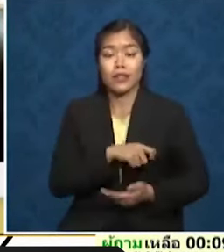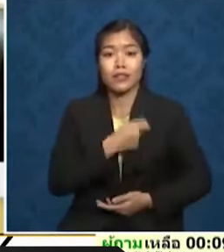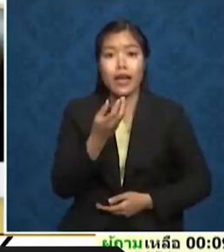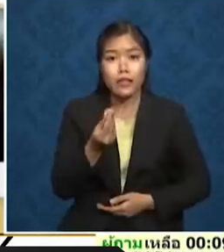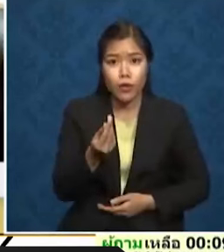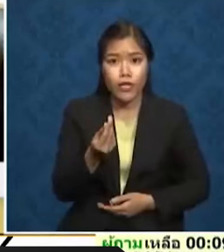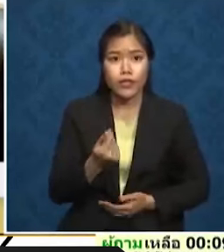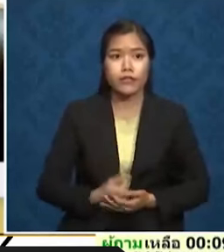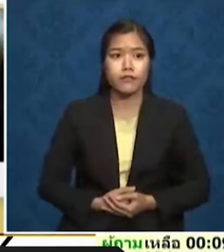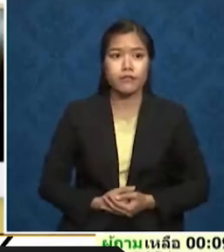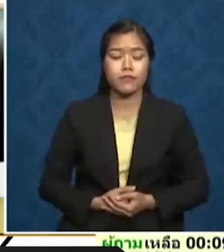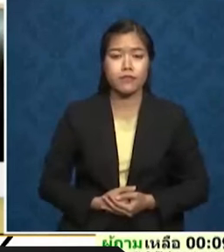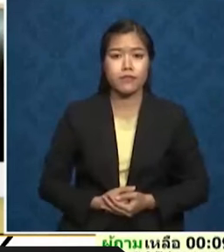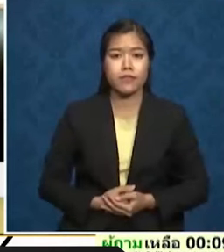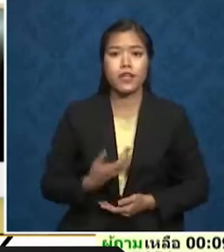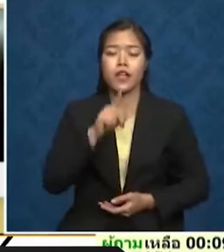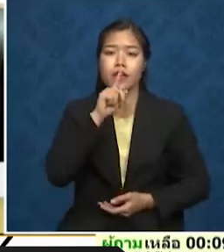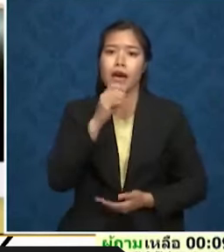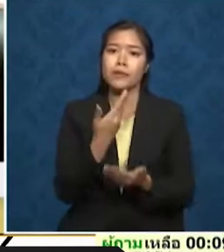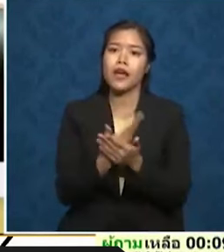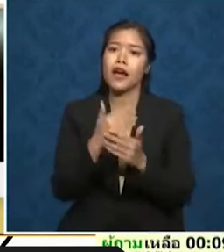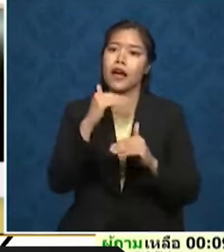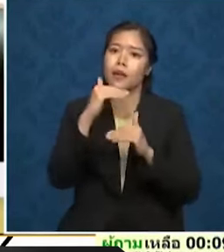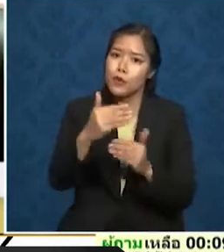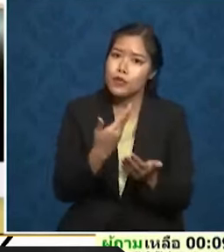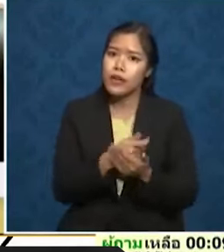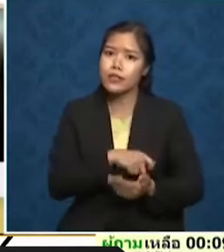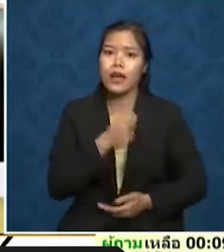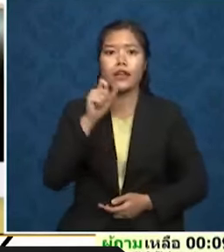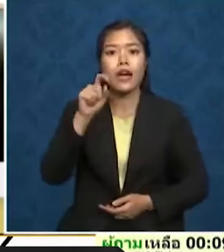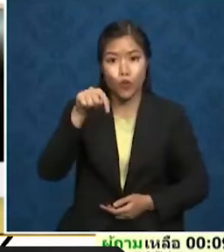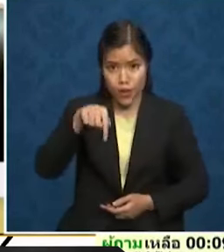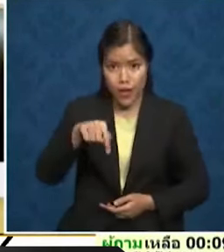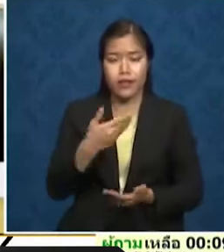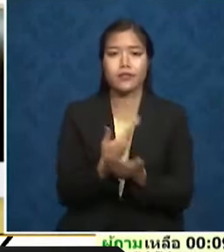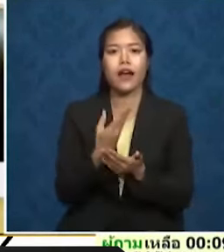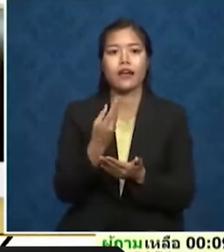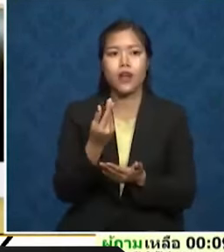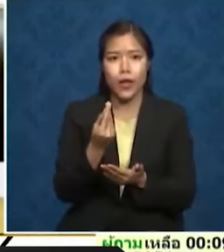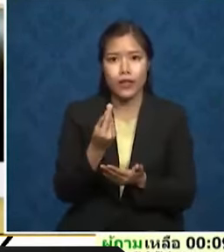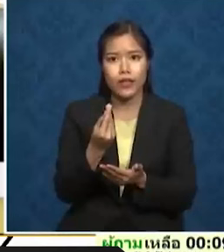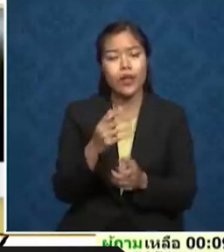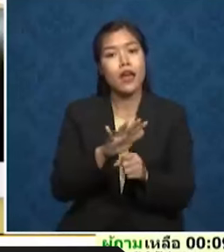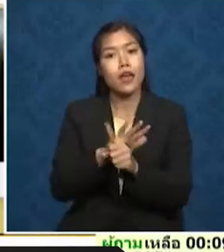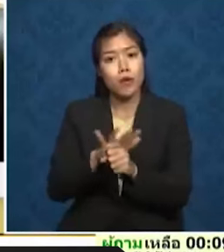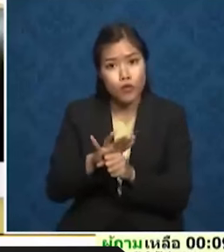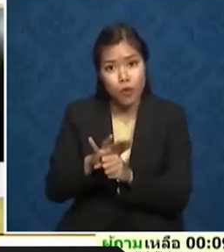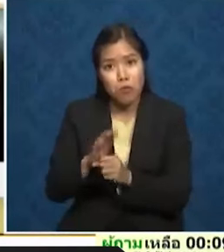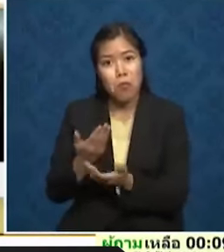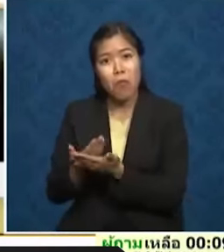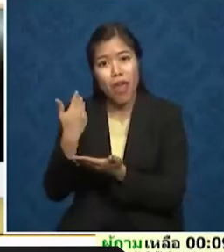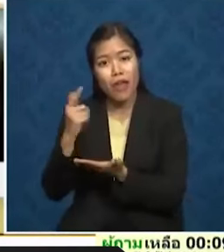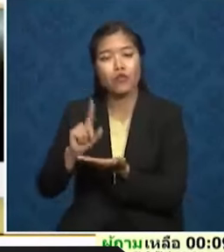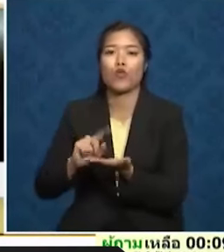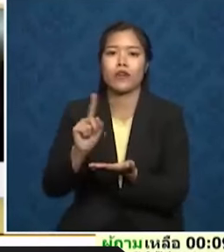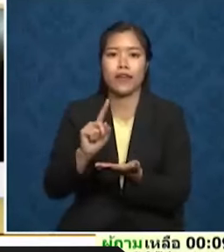สามารถกำหนดอัตราค่าจัดเก็บค่าผ่านทางในราคาที่เหมาะสมเป็นธรรมได้หรือไม่อย่าง